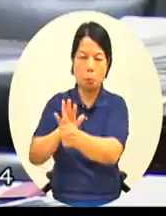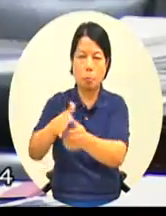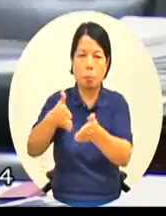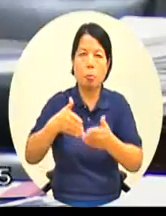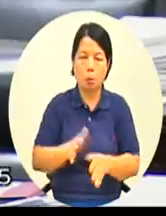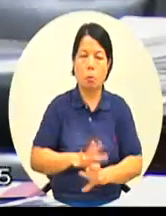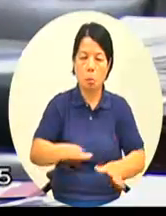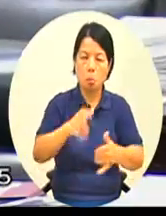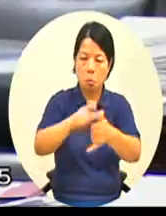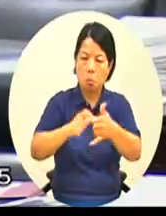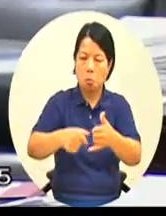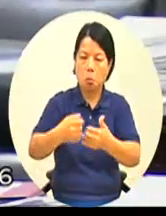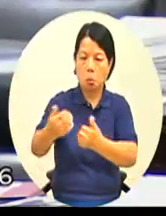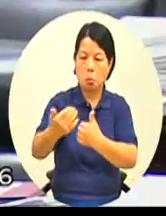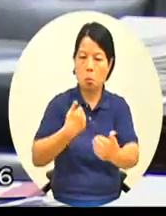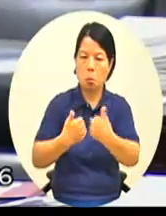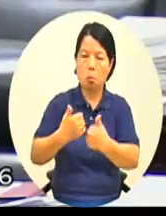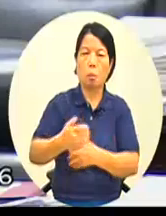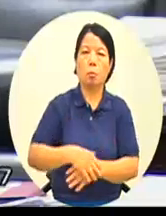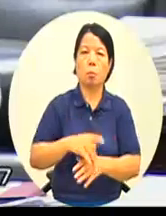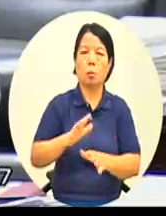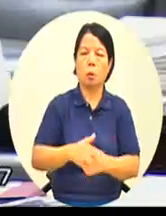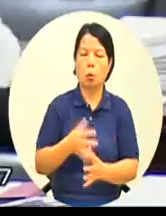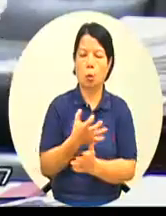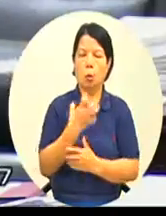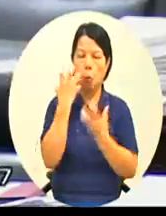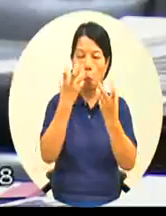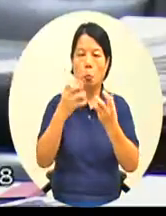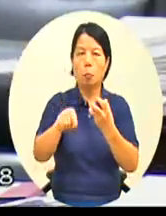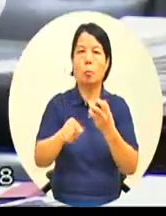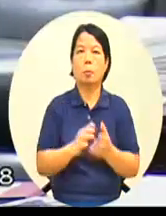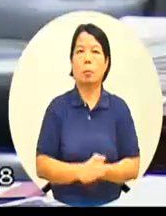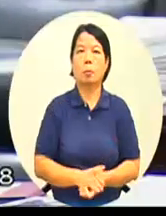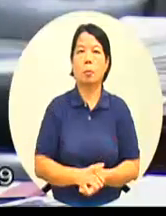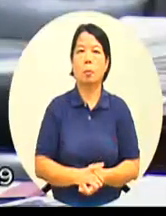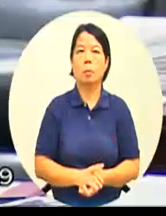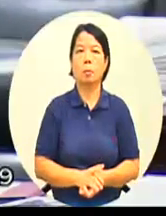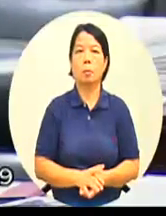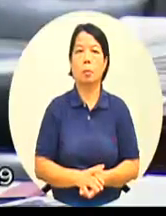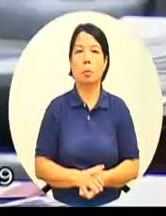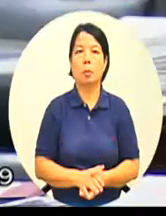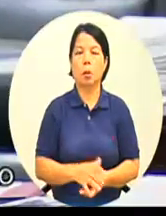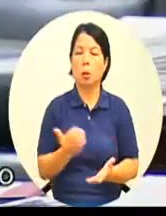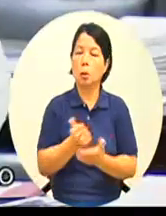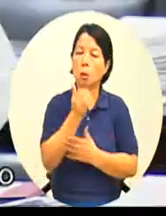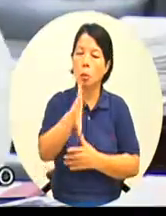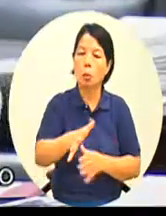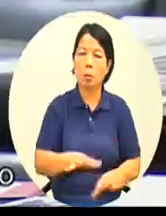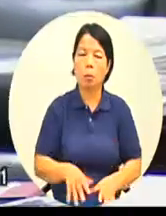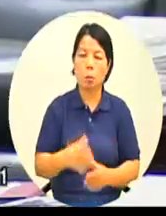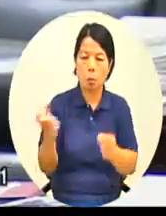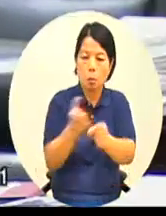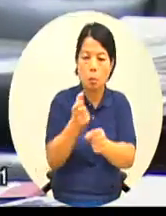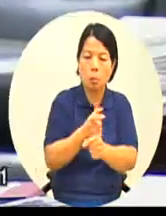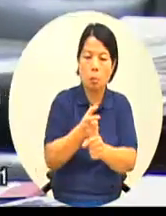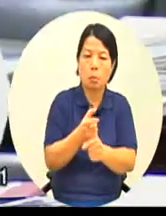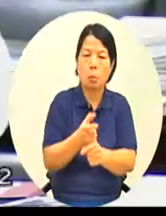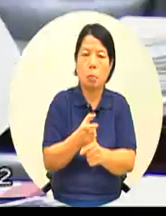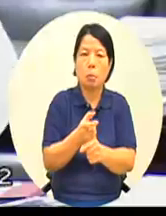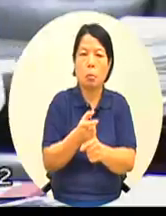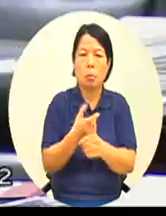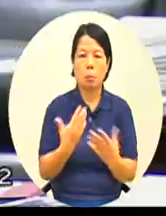案件，让我都非常吃惊。所以说，因为像我想要问局长，台风天放假，劳